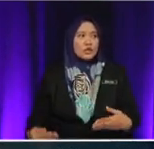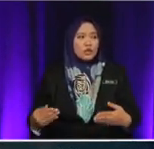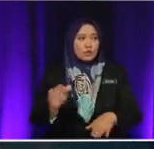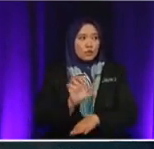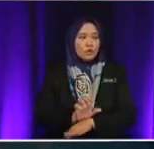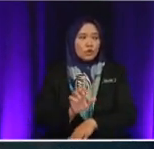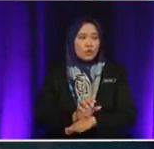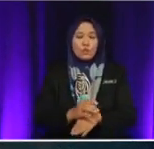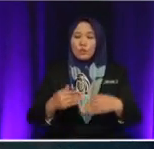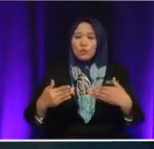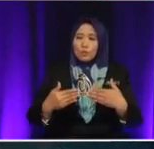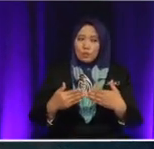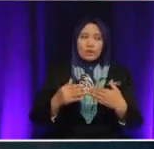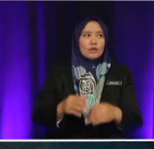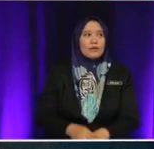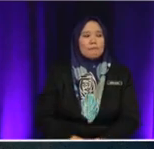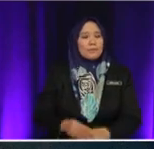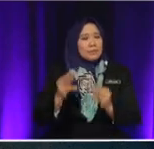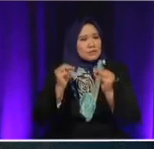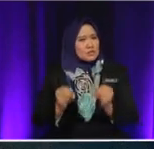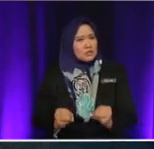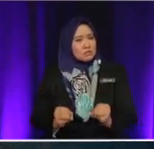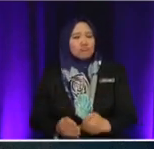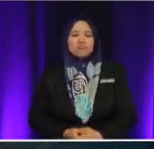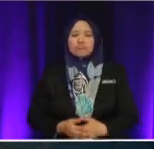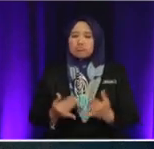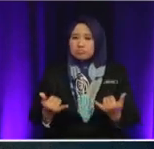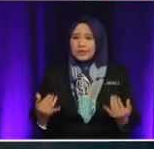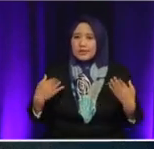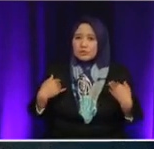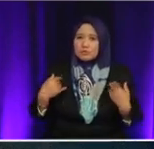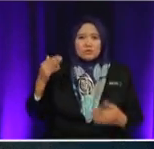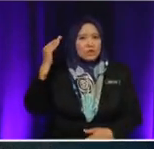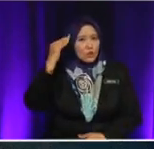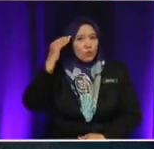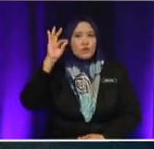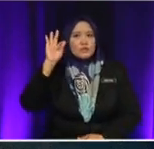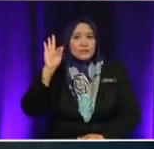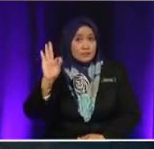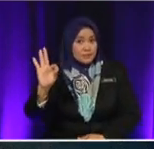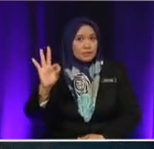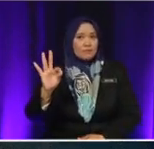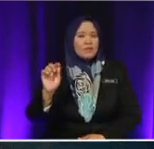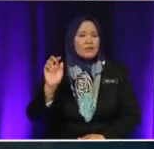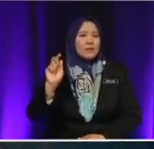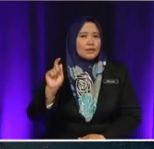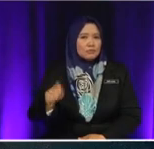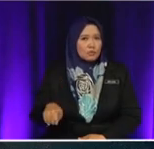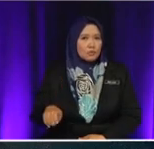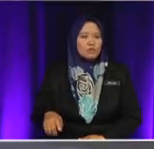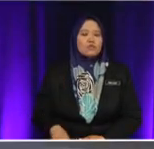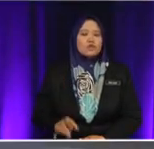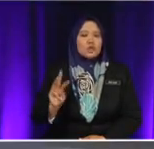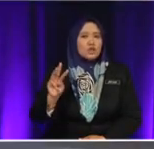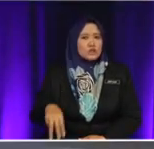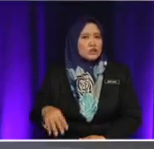kemahiran yang perlu usahawan miliki ataupun murid kuasailah untuk menghadapi peperiksaan. Baik, terima kasih Cikgu